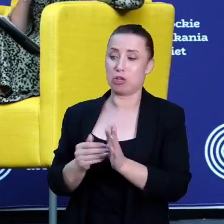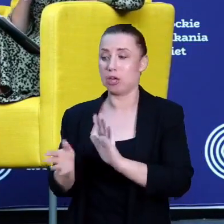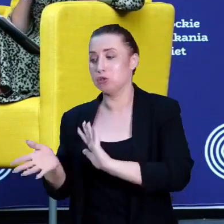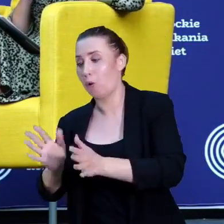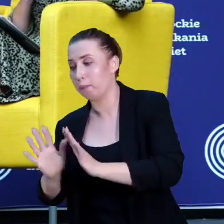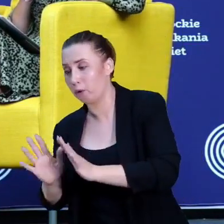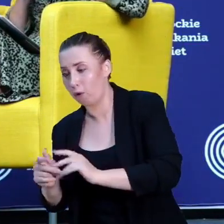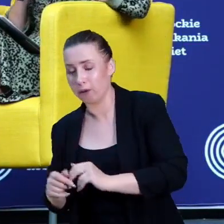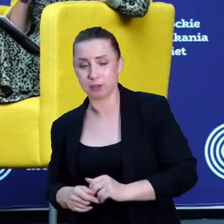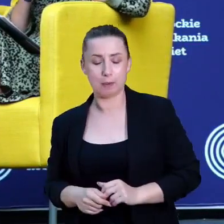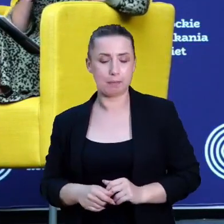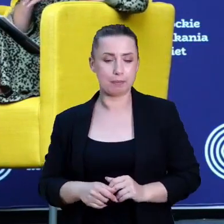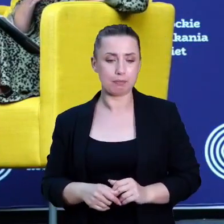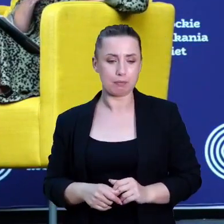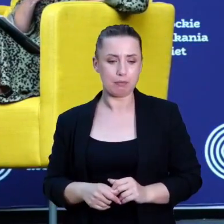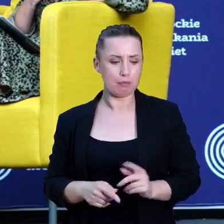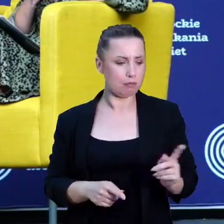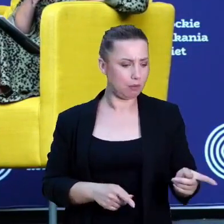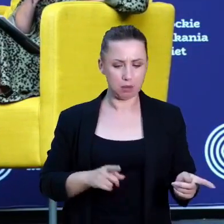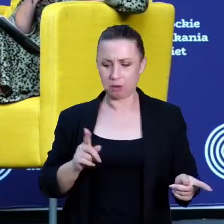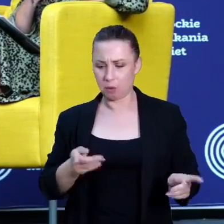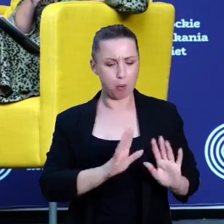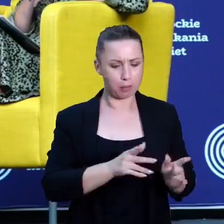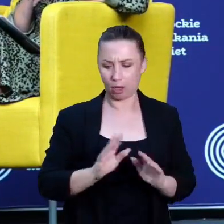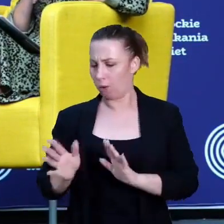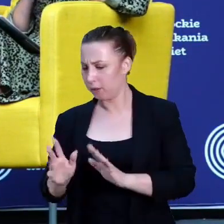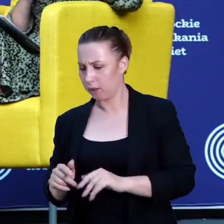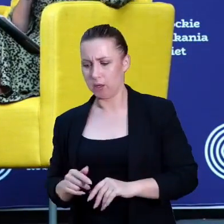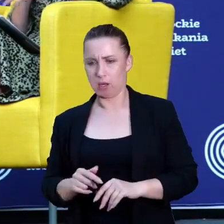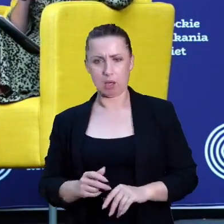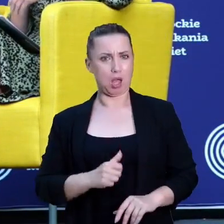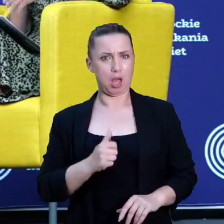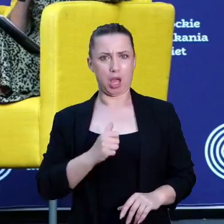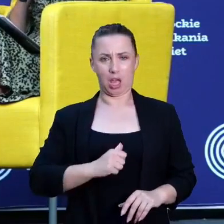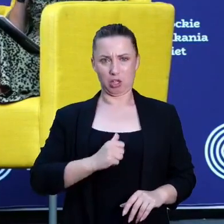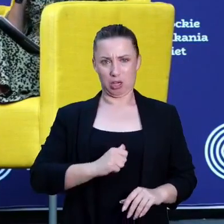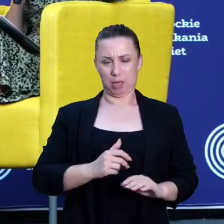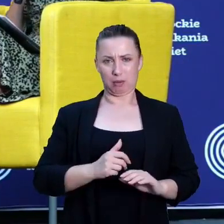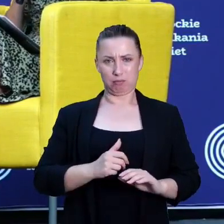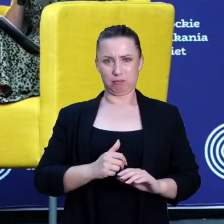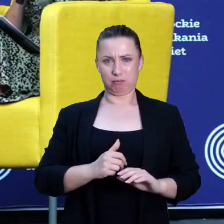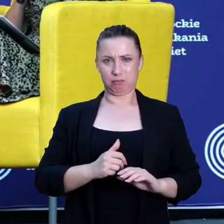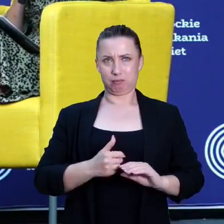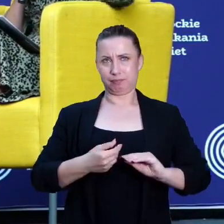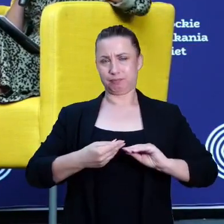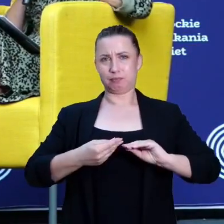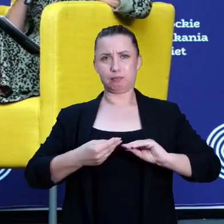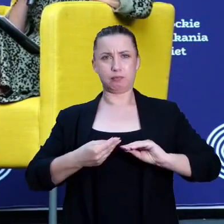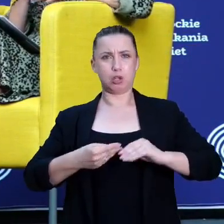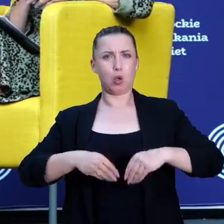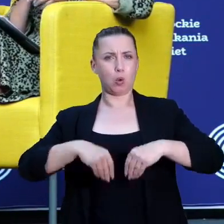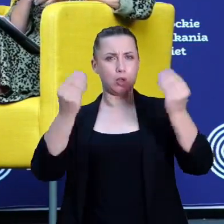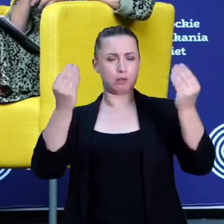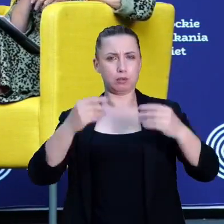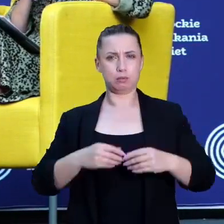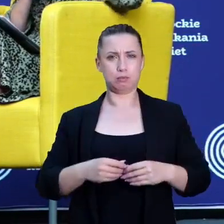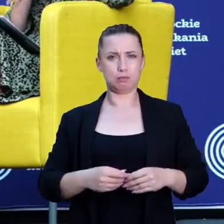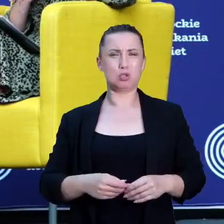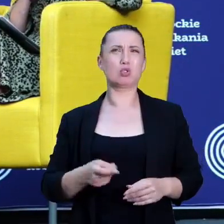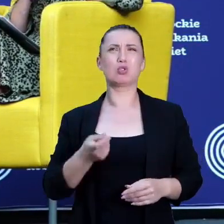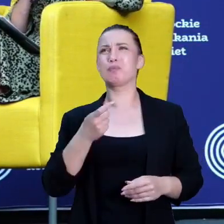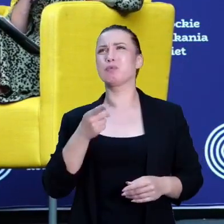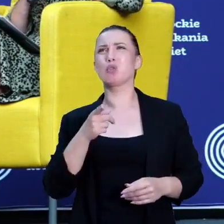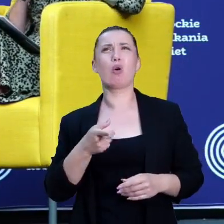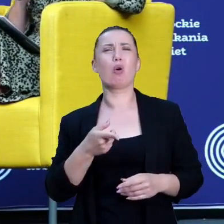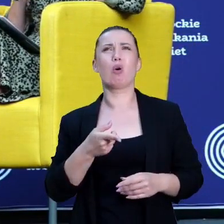non-stop zapominamy o realizacji siebie. I to nie chodzi przecież, żeby założyć ten czerwony kapelusz do fioletowej sukienki,